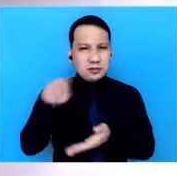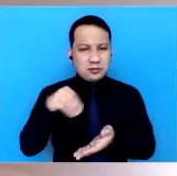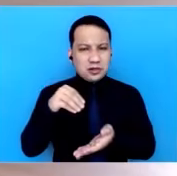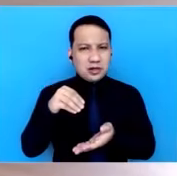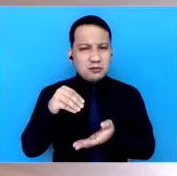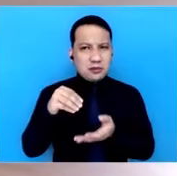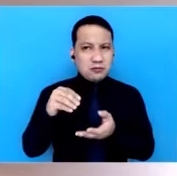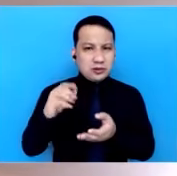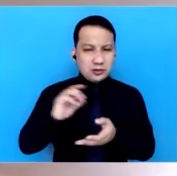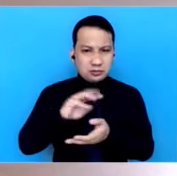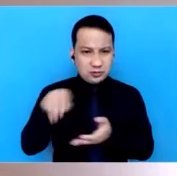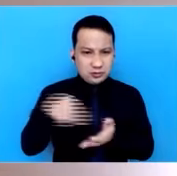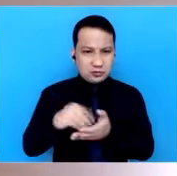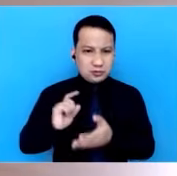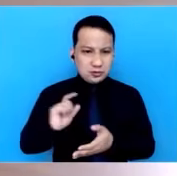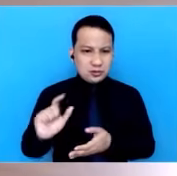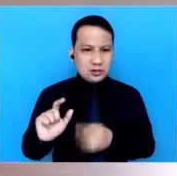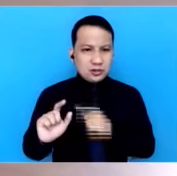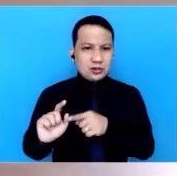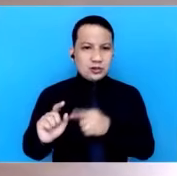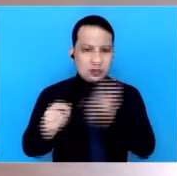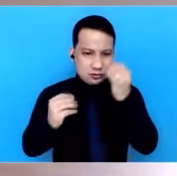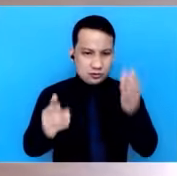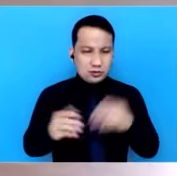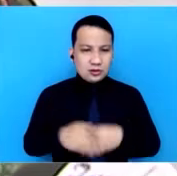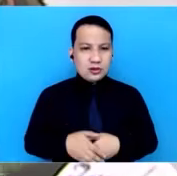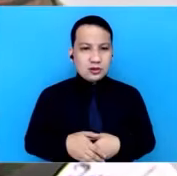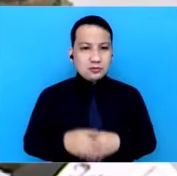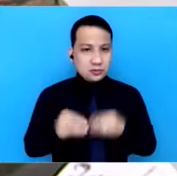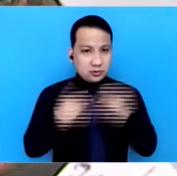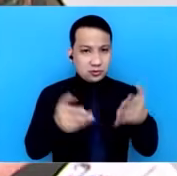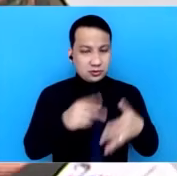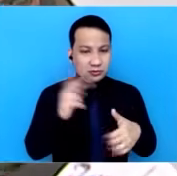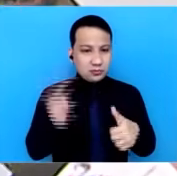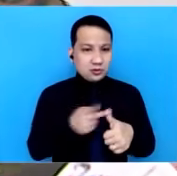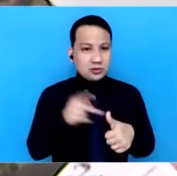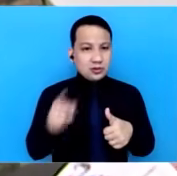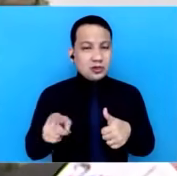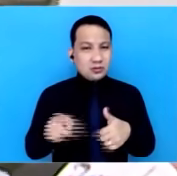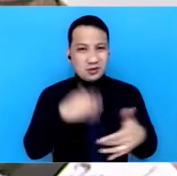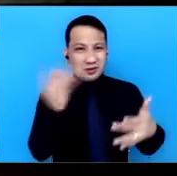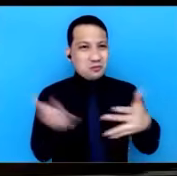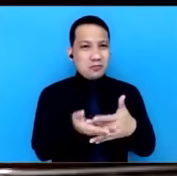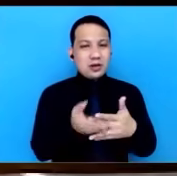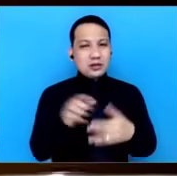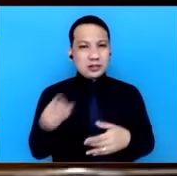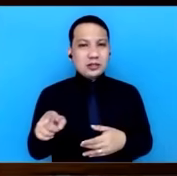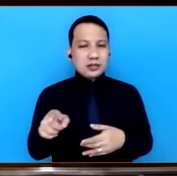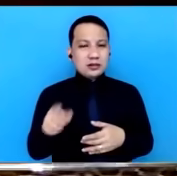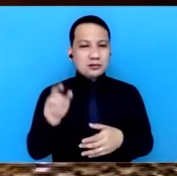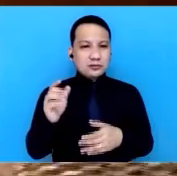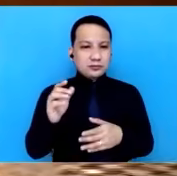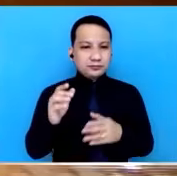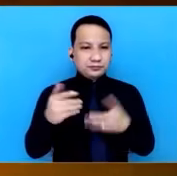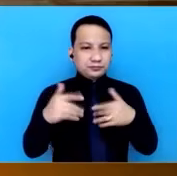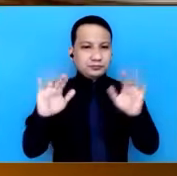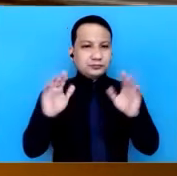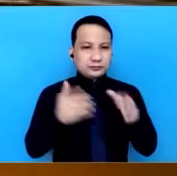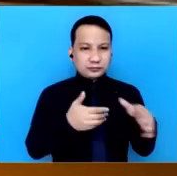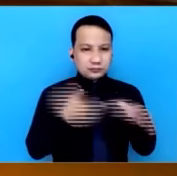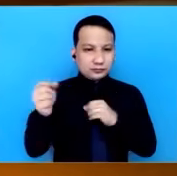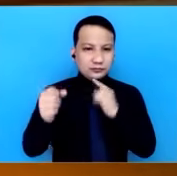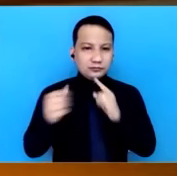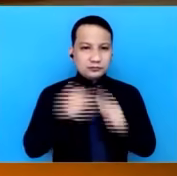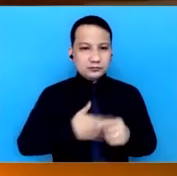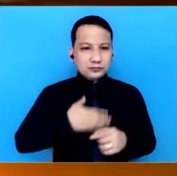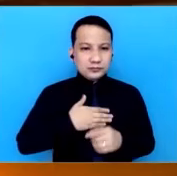daw ang kaso ni Cuenca kaya hindi nila binigyan ng prioridad ang pagsampa agad ng kaso rito. Pinayagan din nila ang hiling ng aktor na mailagay